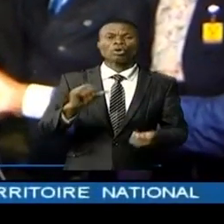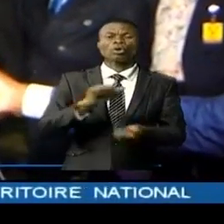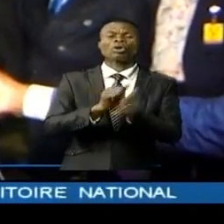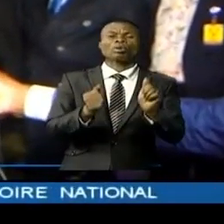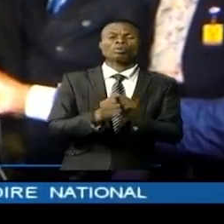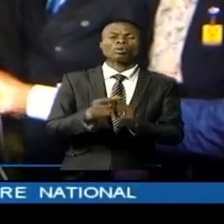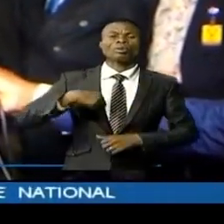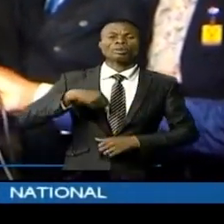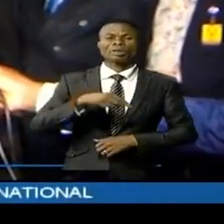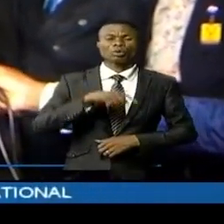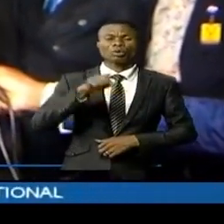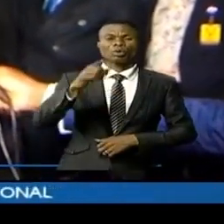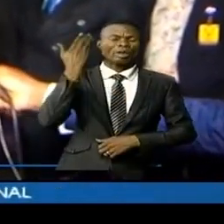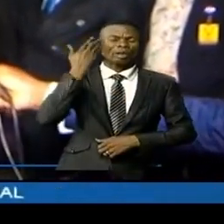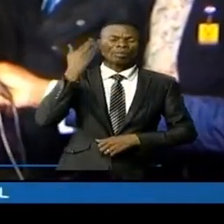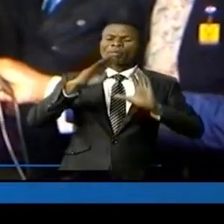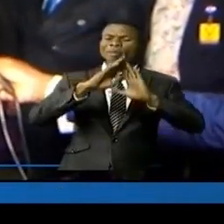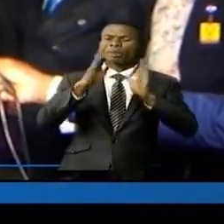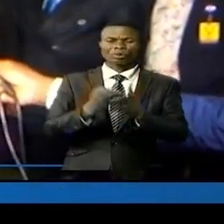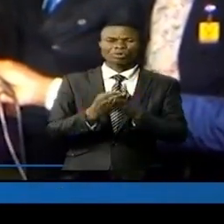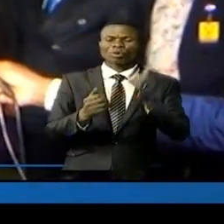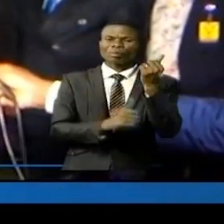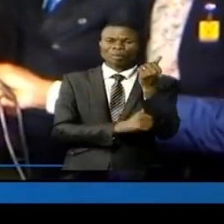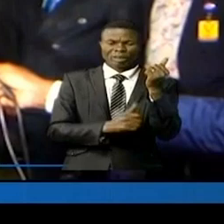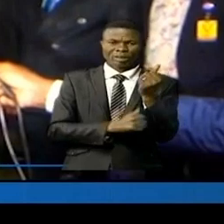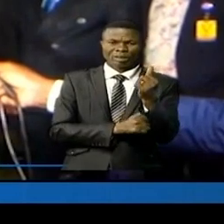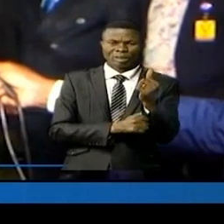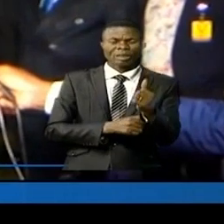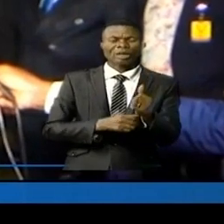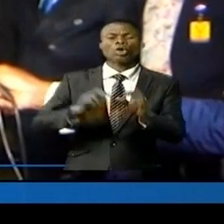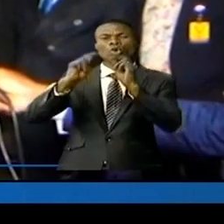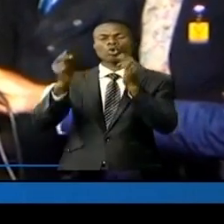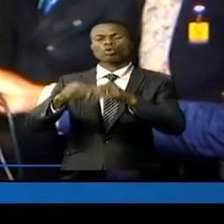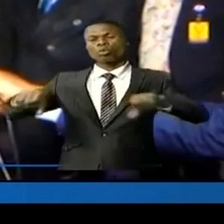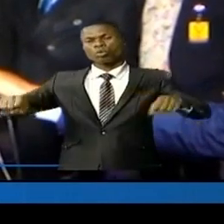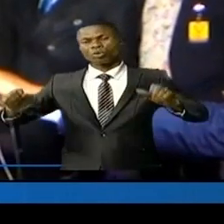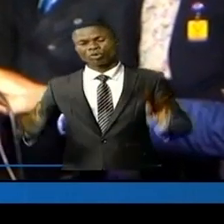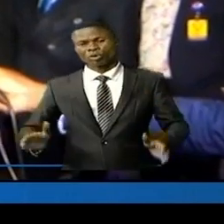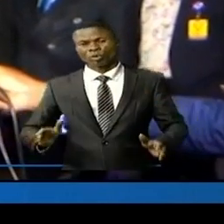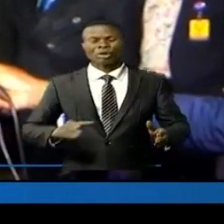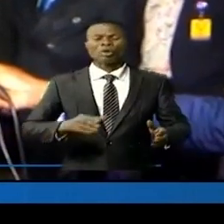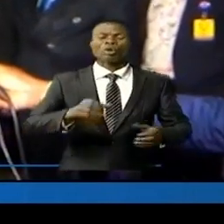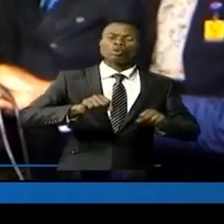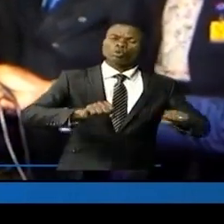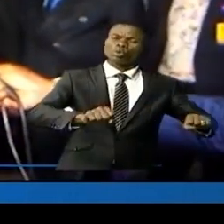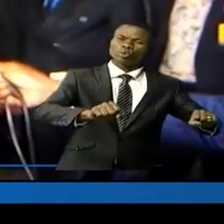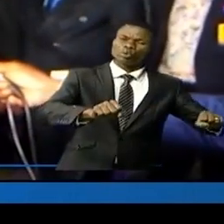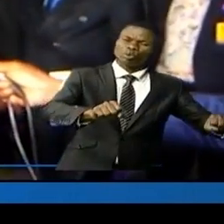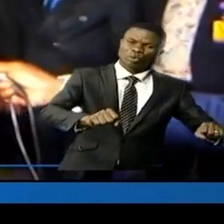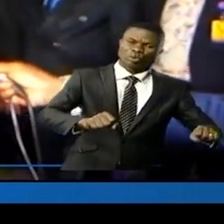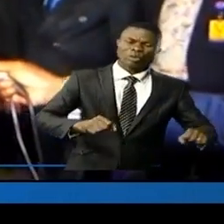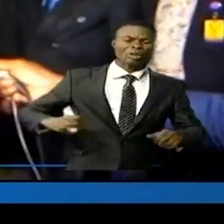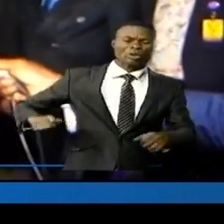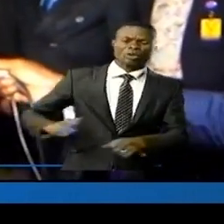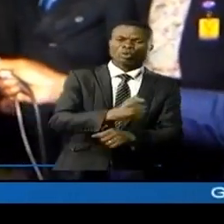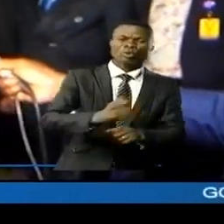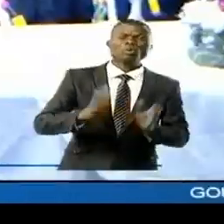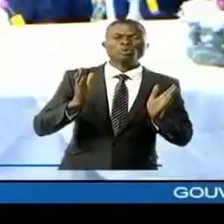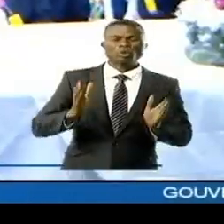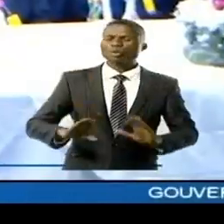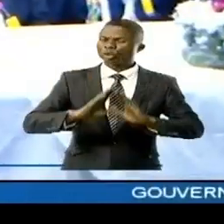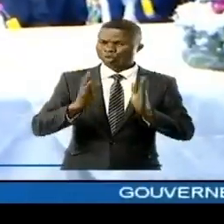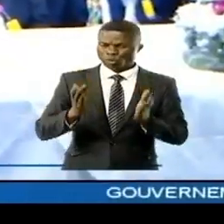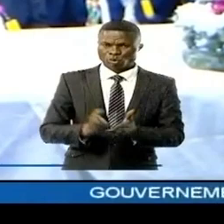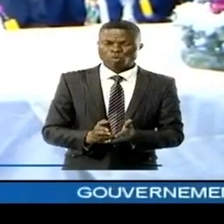que les papas de tout le monde qu'ils soient au roi qu'il soit les chariots men qu'ils soient les sérères tous